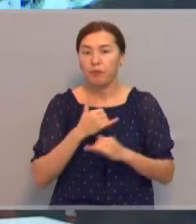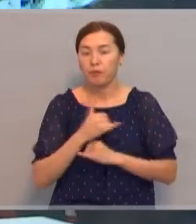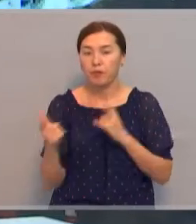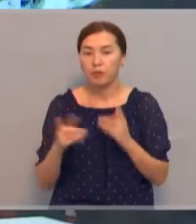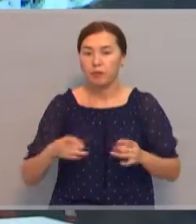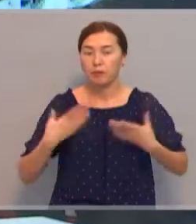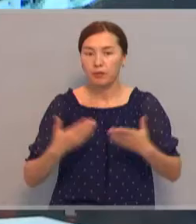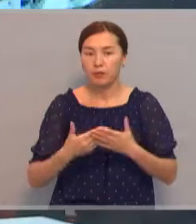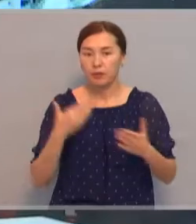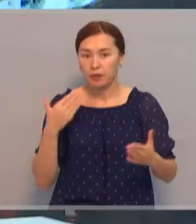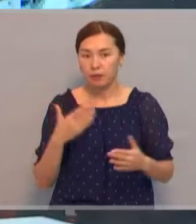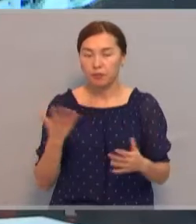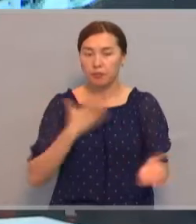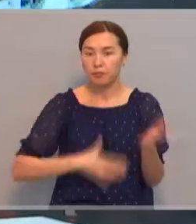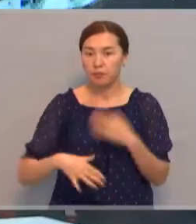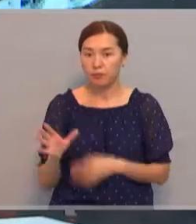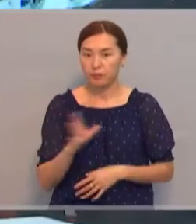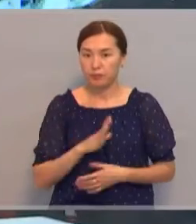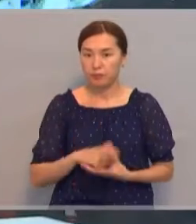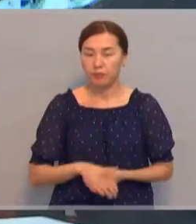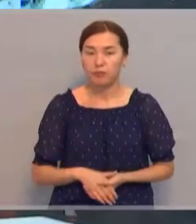жасап мереке қарсаңында бір қуантып тастады.